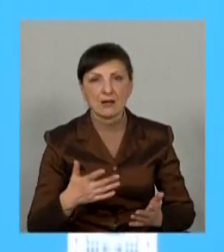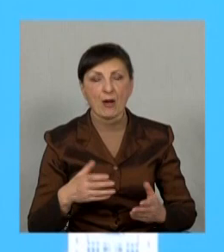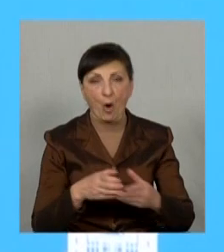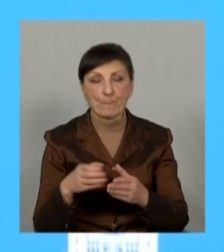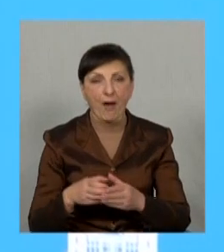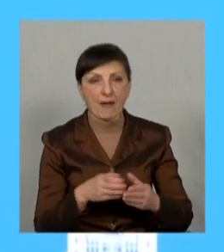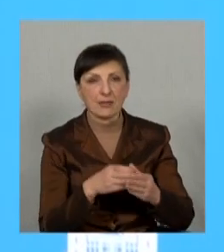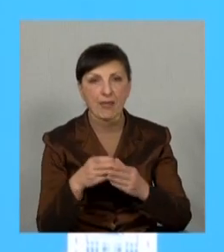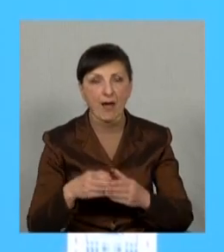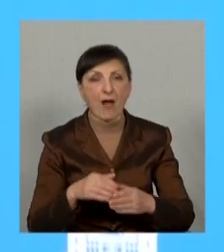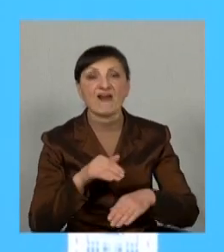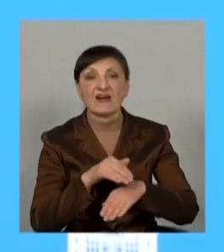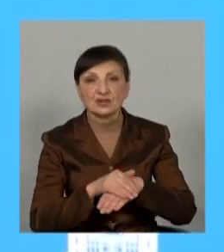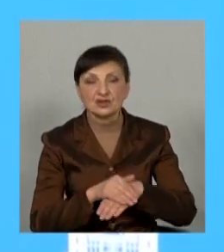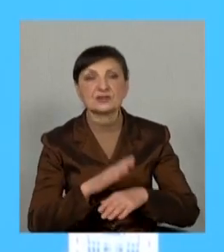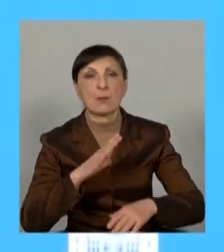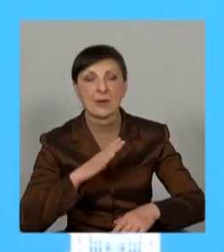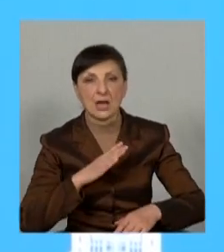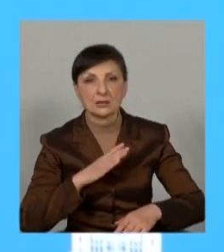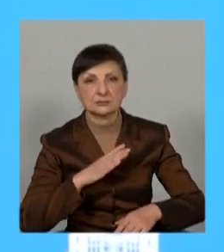компаниях фактически произошли